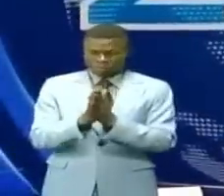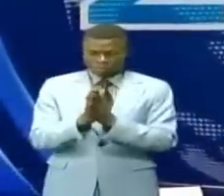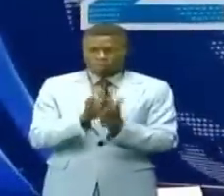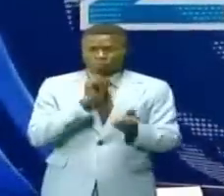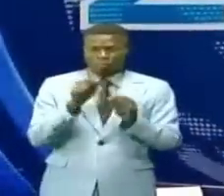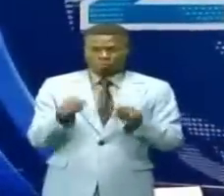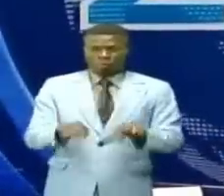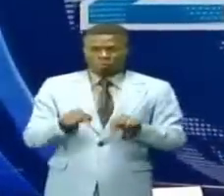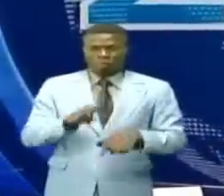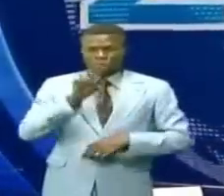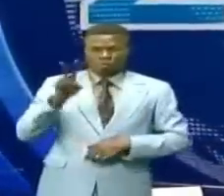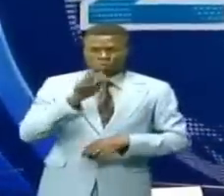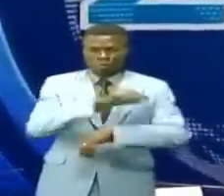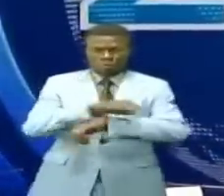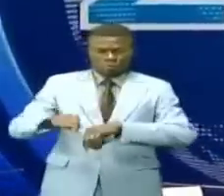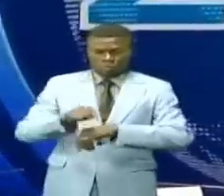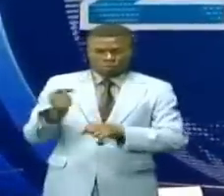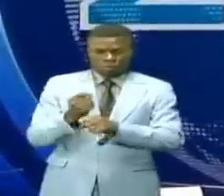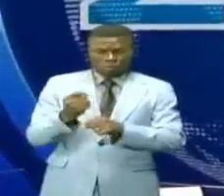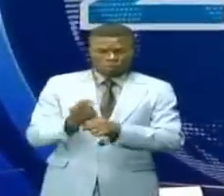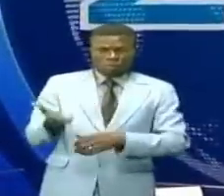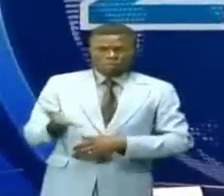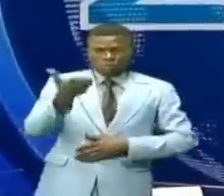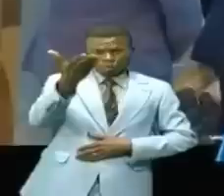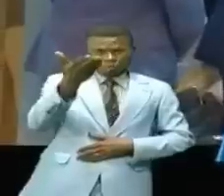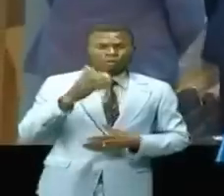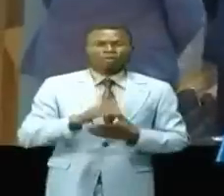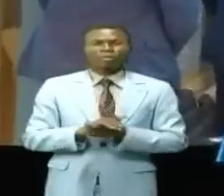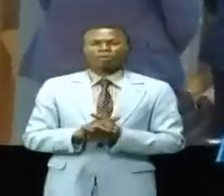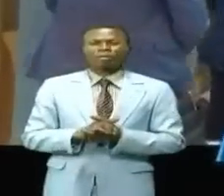ce vendredi à son cabinet de travail, Guylain Casson.